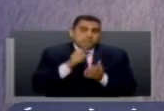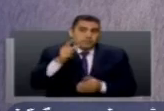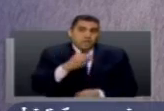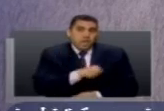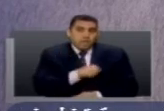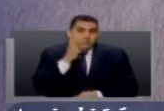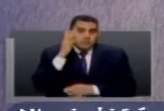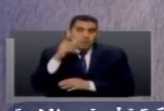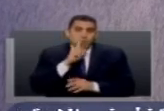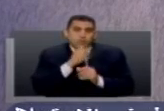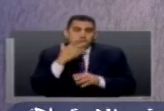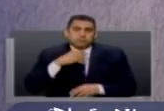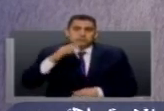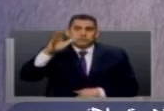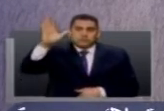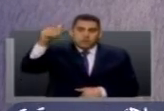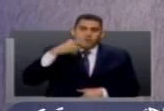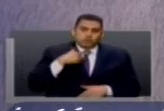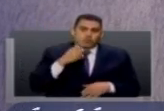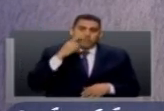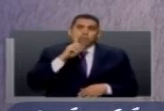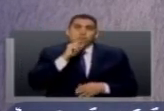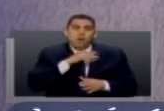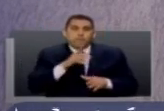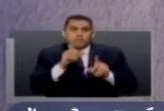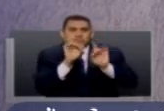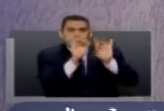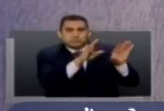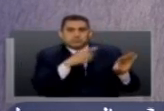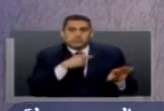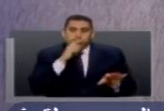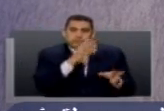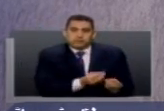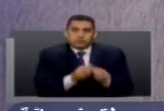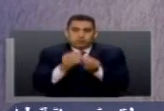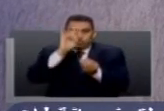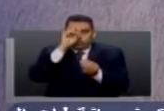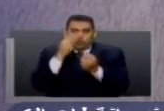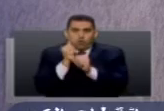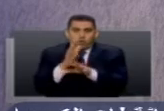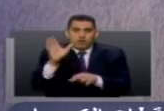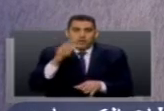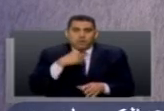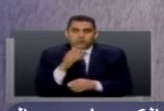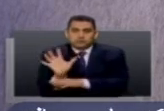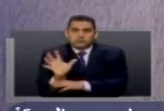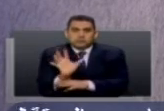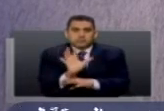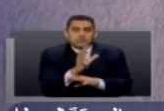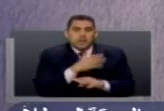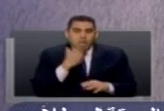يدعوه يقول عندي لك جاريه جميله واترك محمدا وما جاء به من امر فكان يحاول اغواء المؤمنين